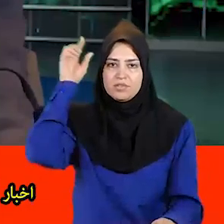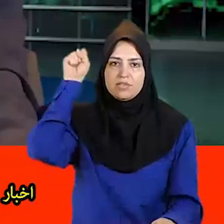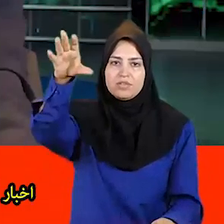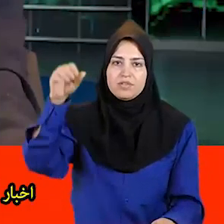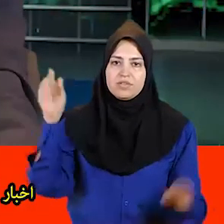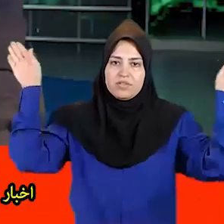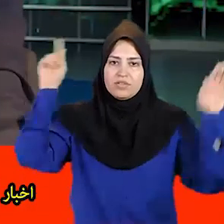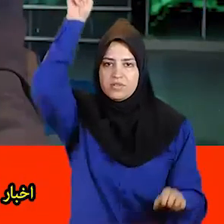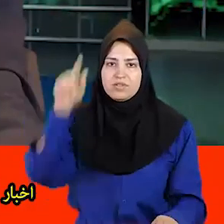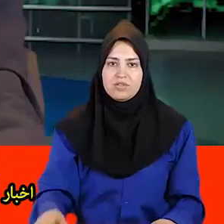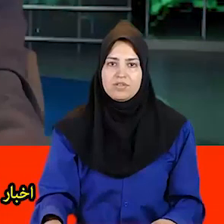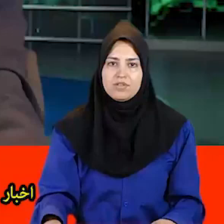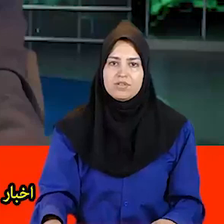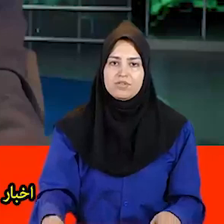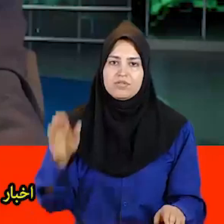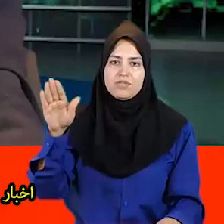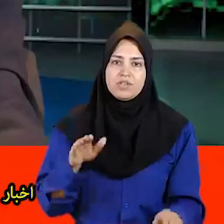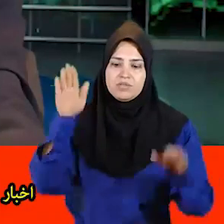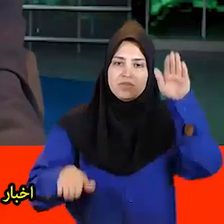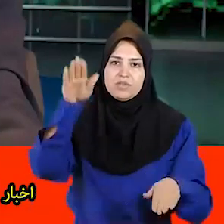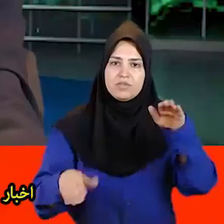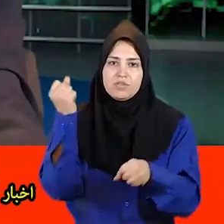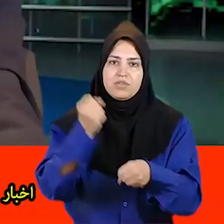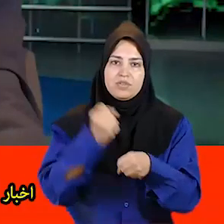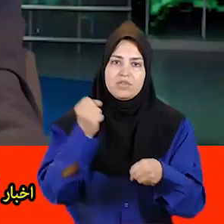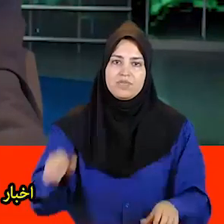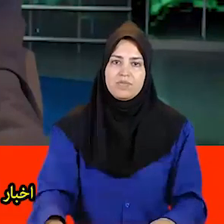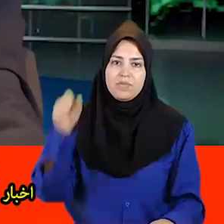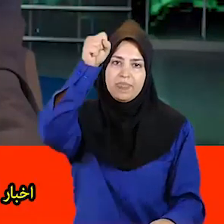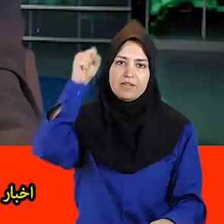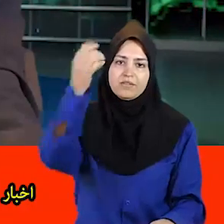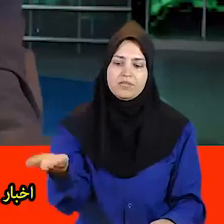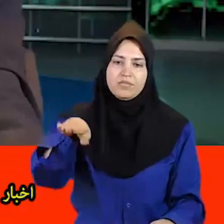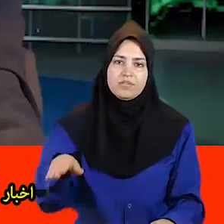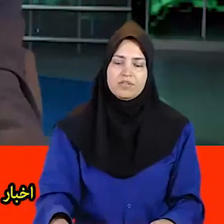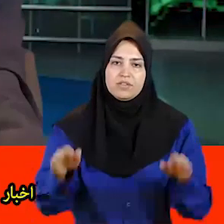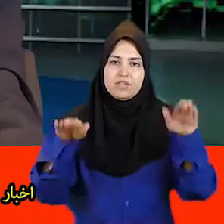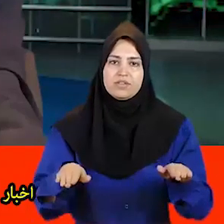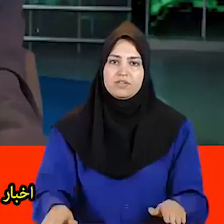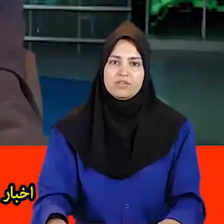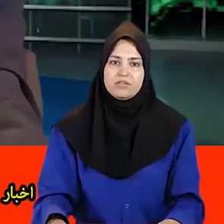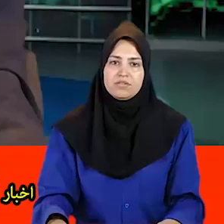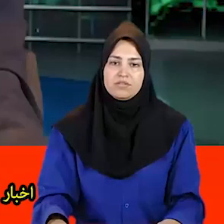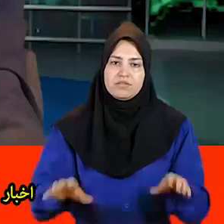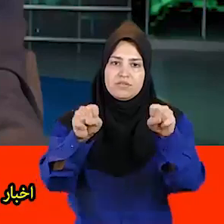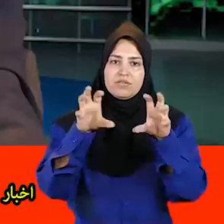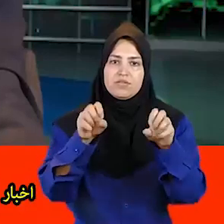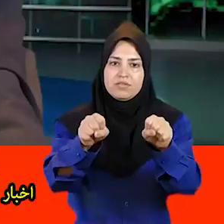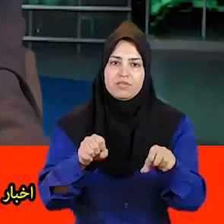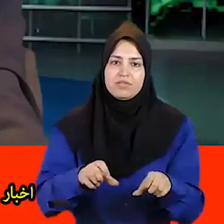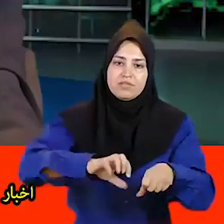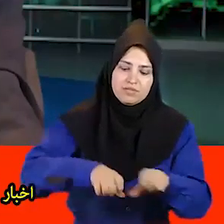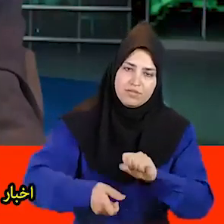مورد تایید حضرت اسرائیل نبوده و مورد اختلال در کسب کار وی گشته است. شعار این مرده شورخانه این است: